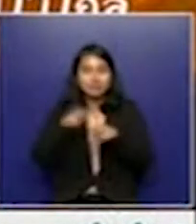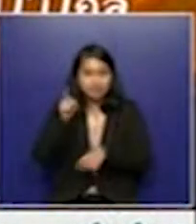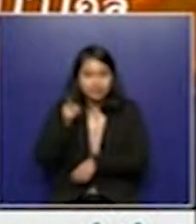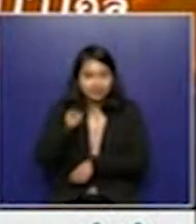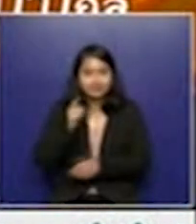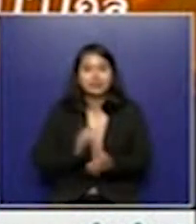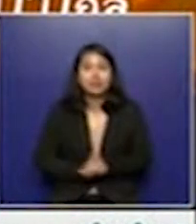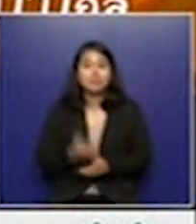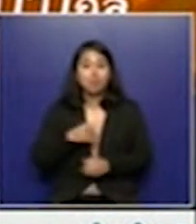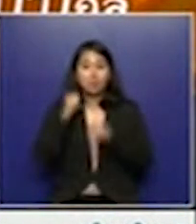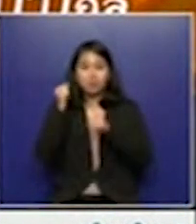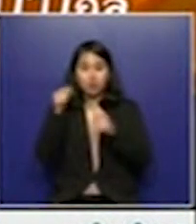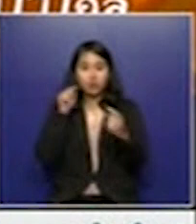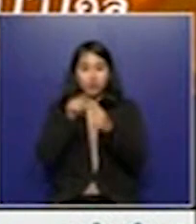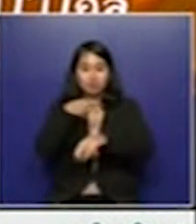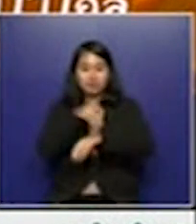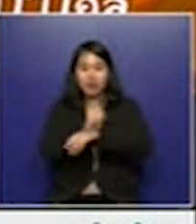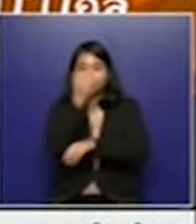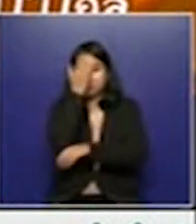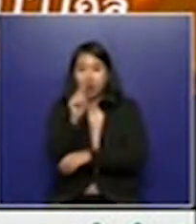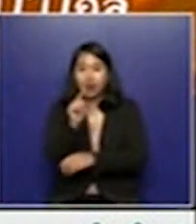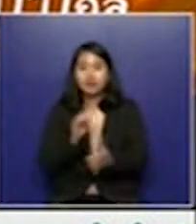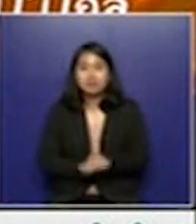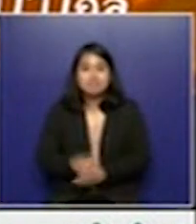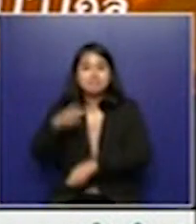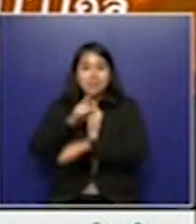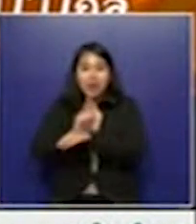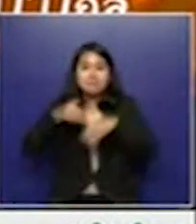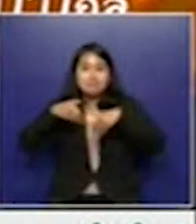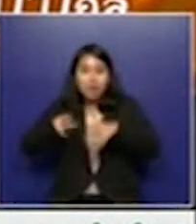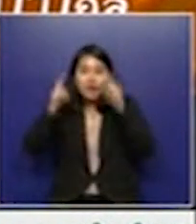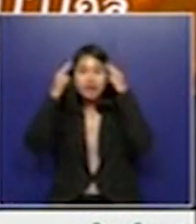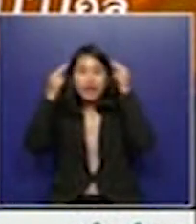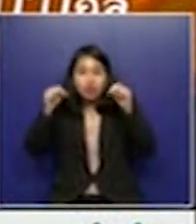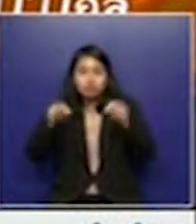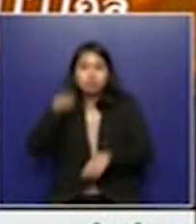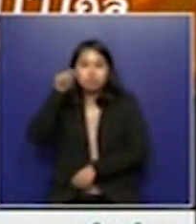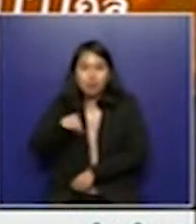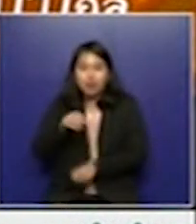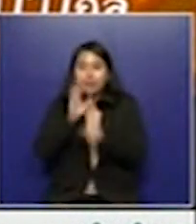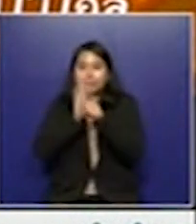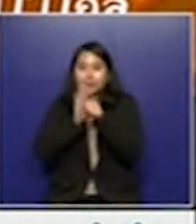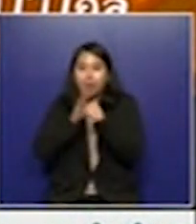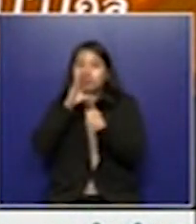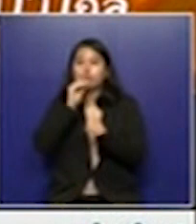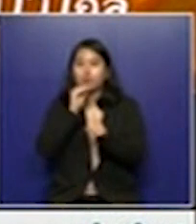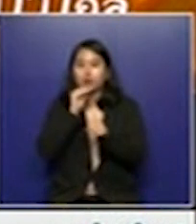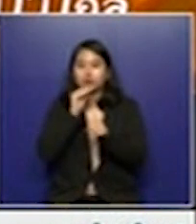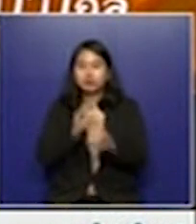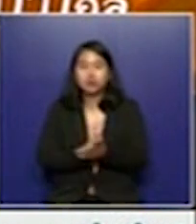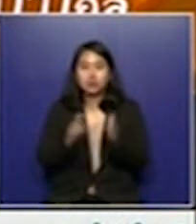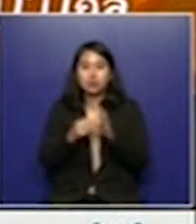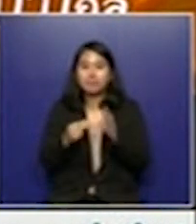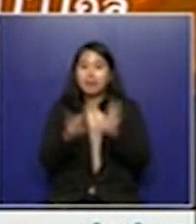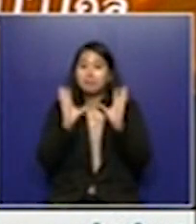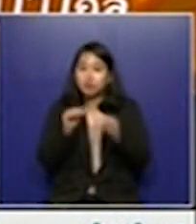จะประท้วงท่านประธานก็คือว่าอยู่ๆท่านประธานปล่อยให้ท่านนายกนะครับกดปุ๊บจิ้มไมโครโฟนแล้วพูดเลยถ้าอย่างนั้นจะประชุม